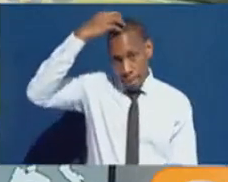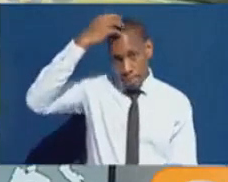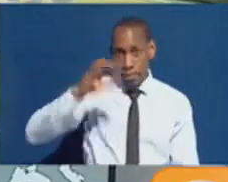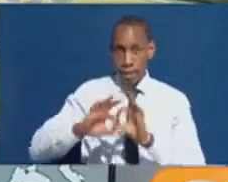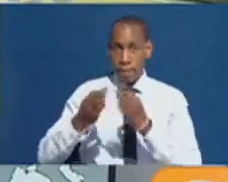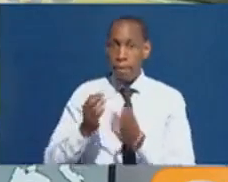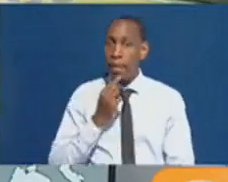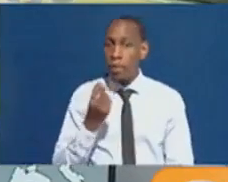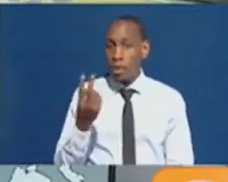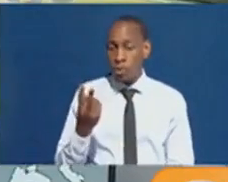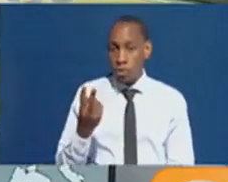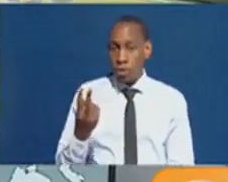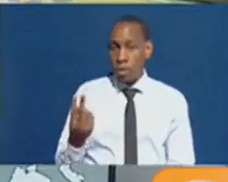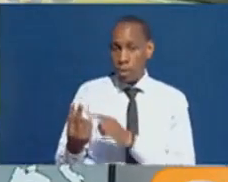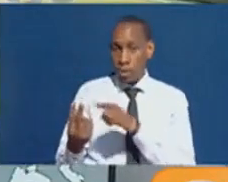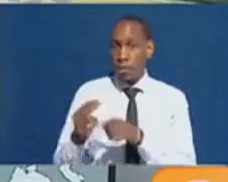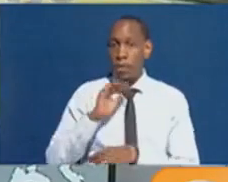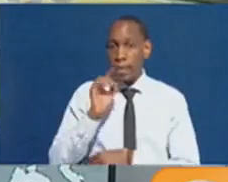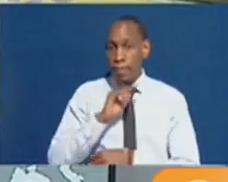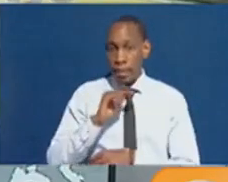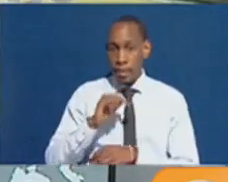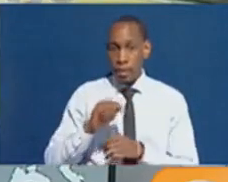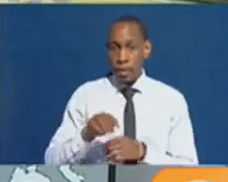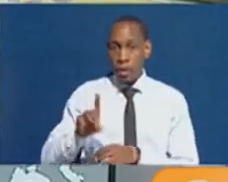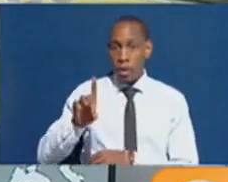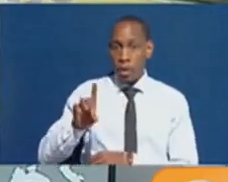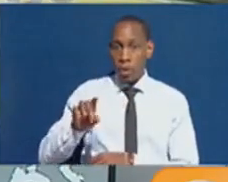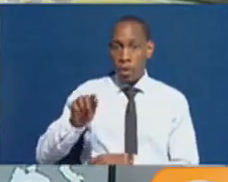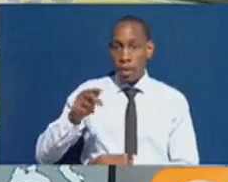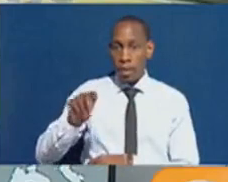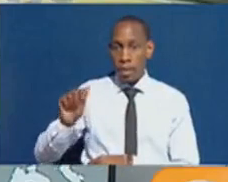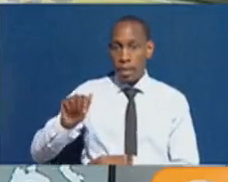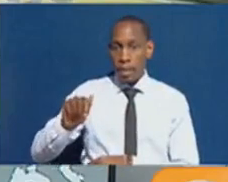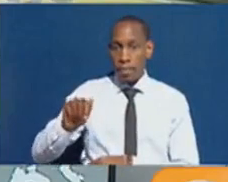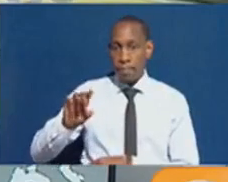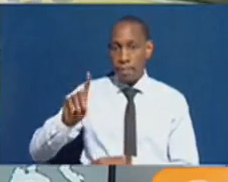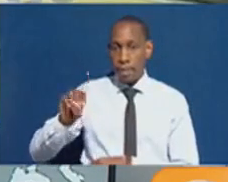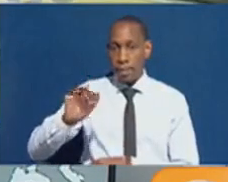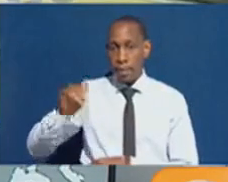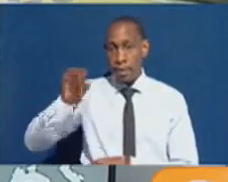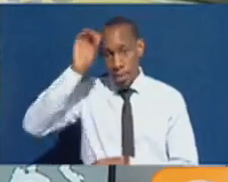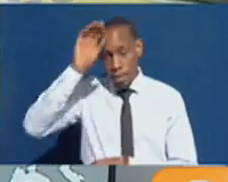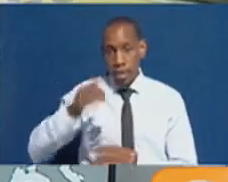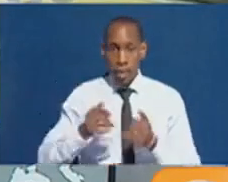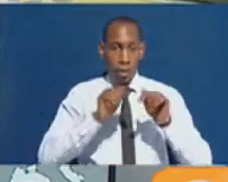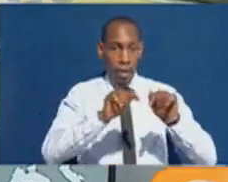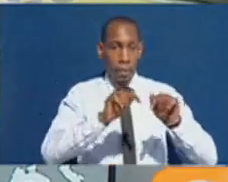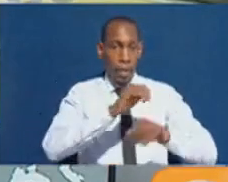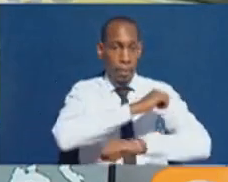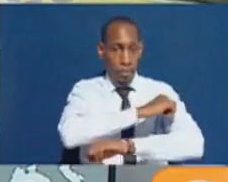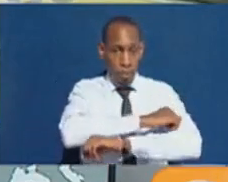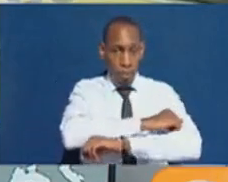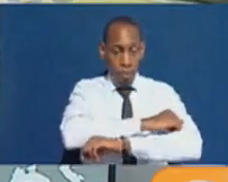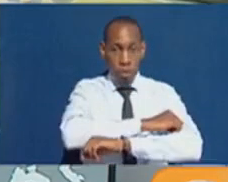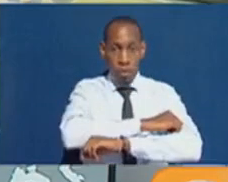Familia za vijana wawili waliokufa maji katika bwawa Theta, kaunti ya Kiambu, sasa wanailaumu shule ya